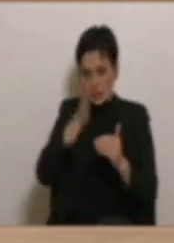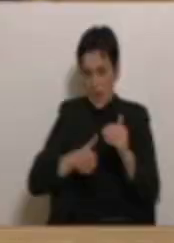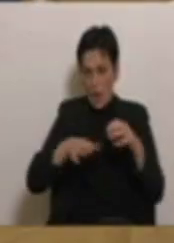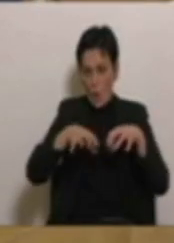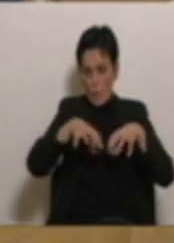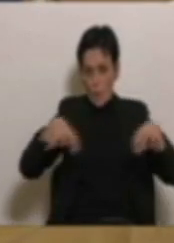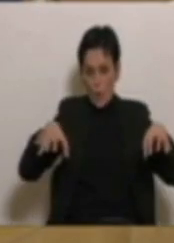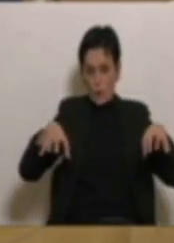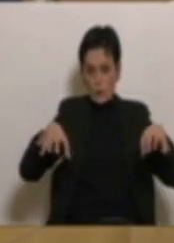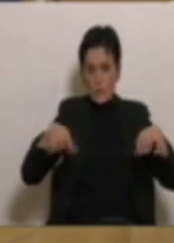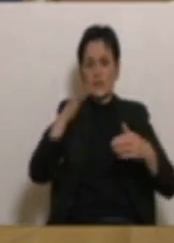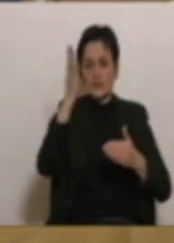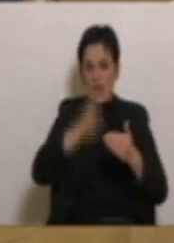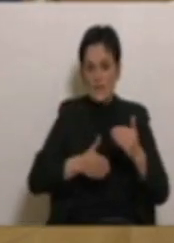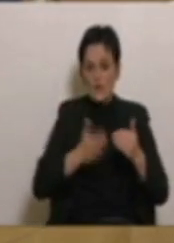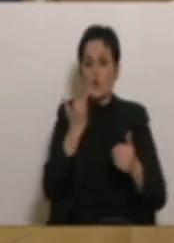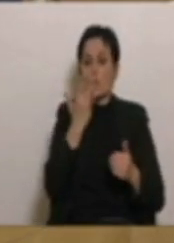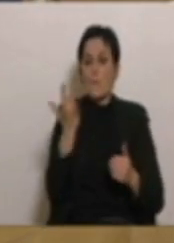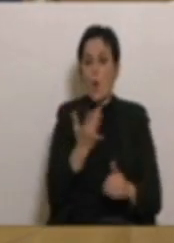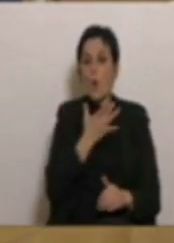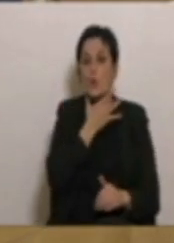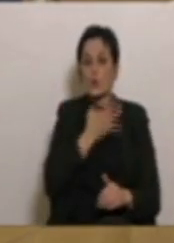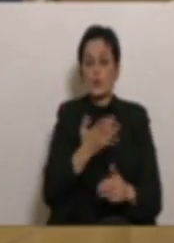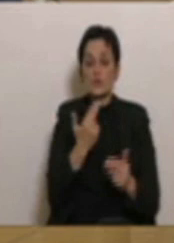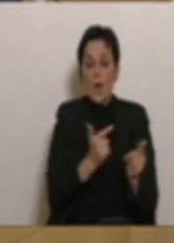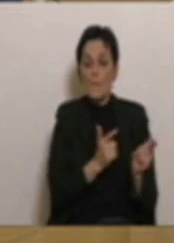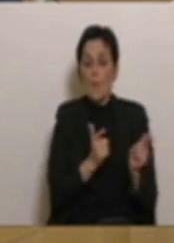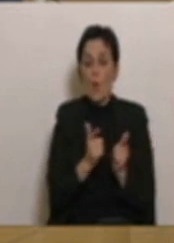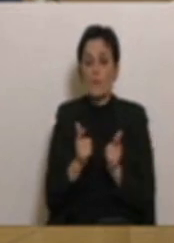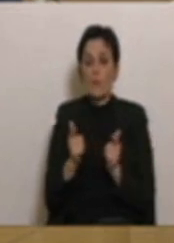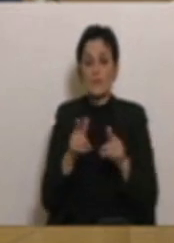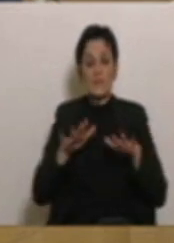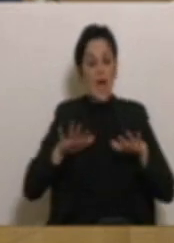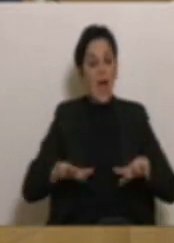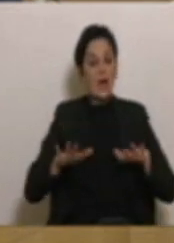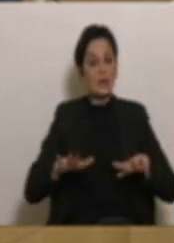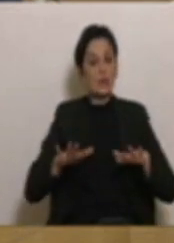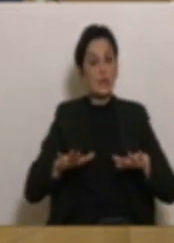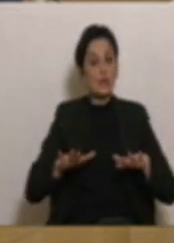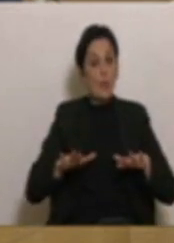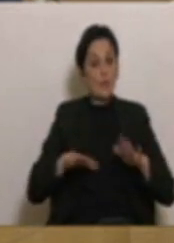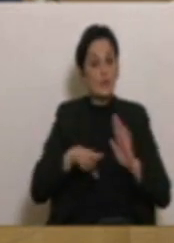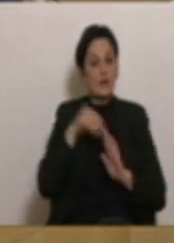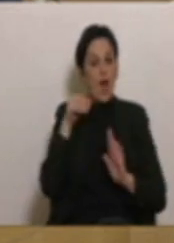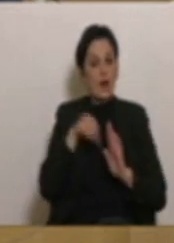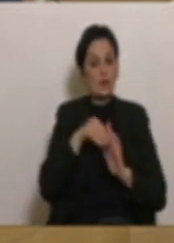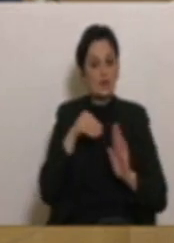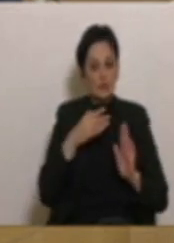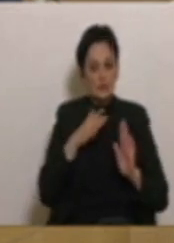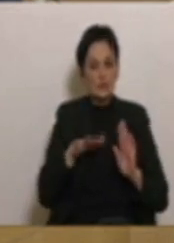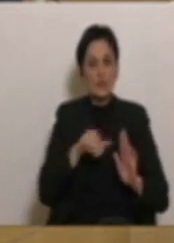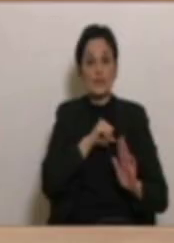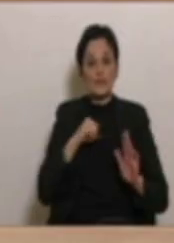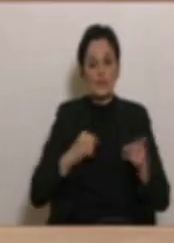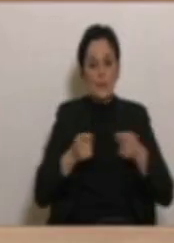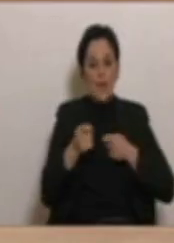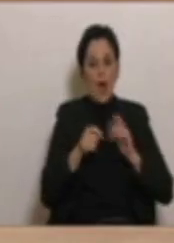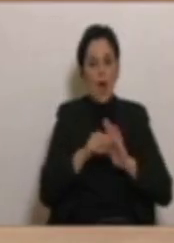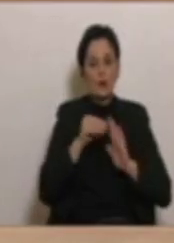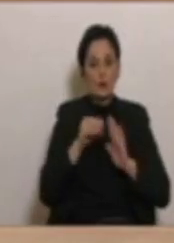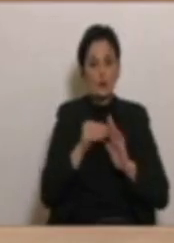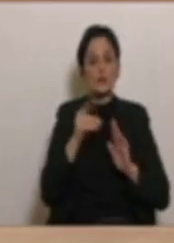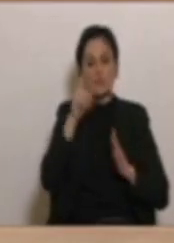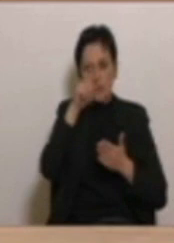პოლარიზაცია, დავასრულოთ პოლიტიკური კრიზისი და მოვემზადოთ ადგილობრივი არჩევნებისთვის, რომელიც მე დარწმუნებული ვარ, უზრუნველყოფს